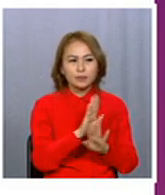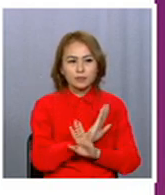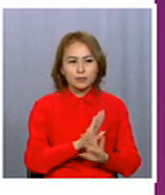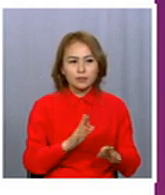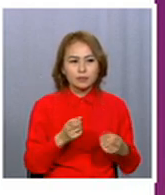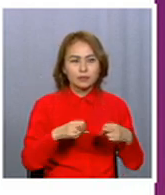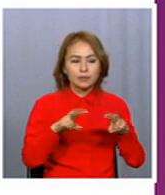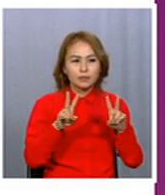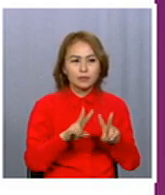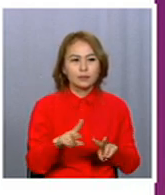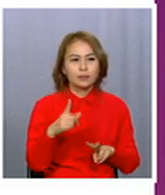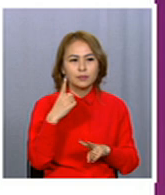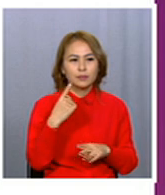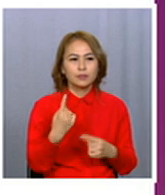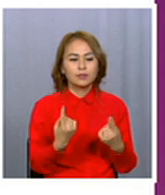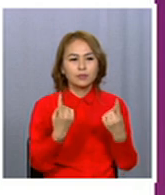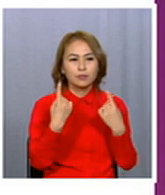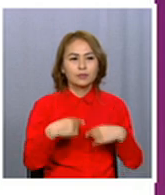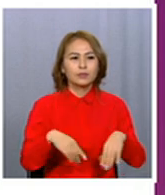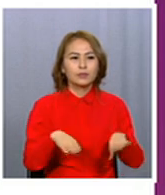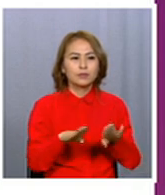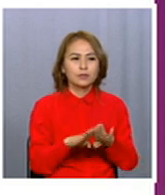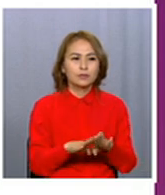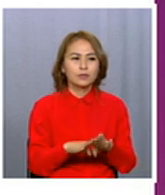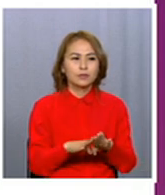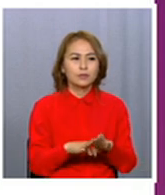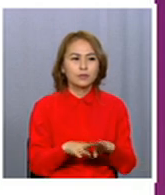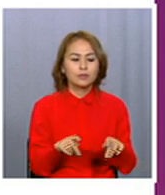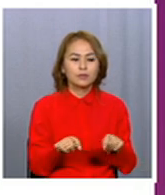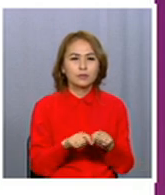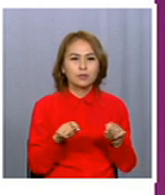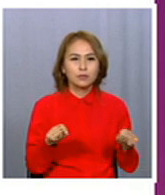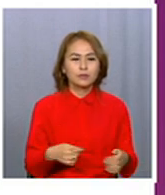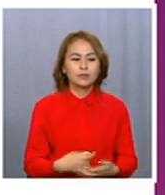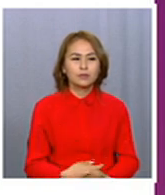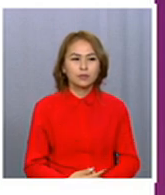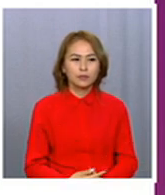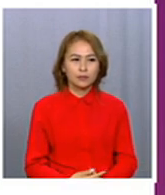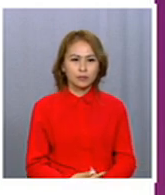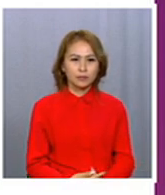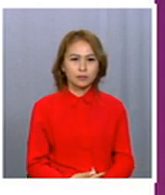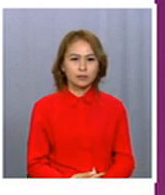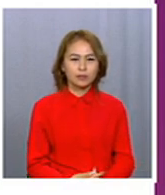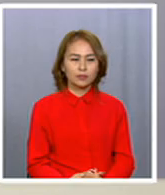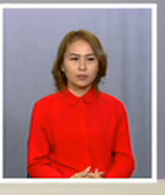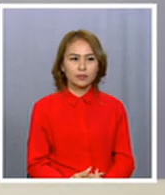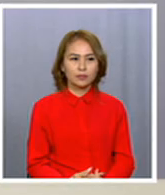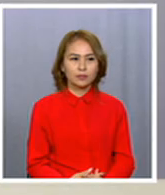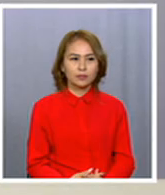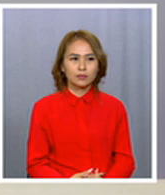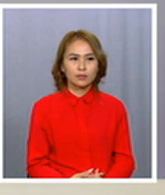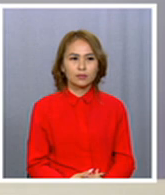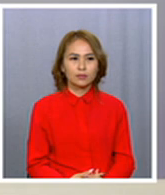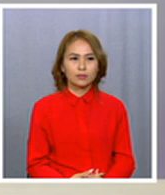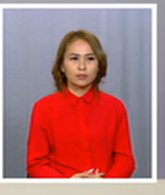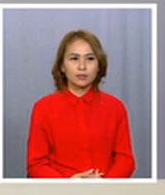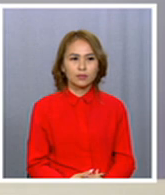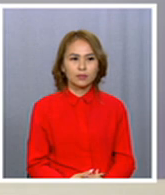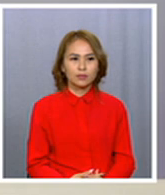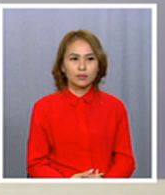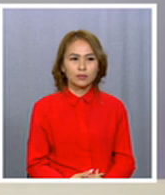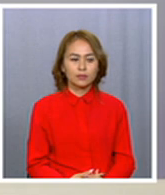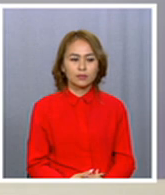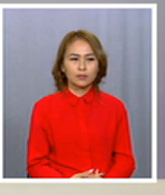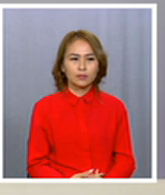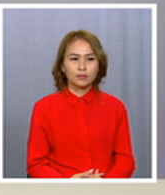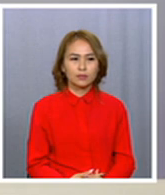емес. Арнайы бір ұлы құдіреттің жаратқанын меңзейді. Оқушылар,